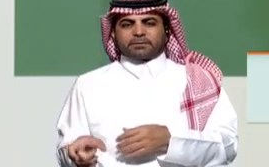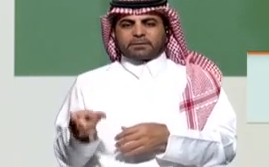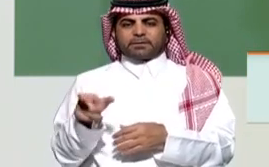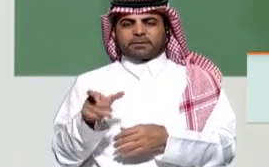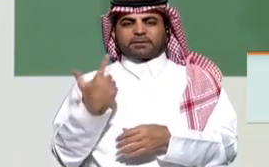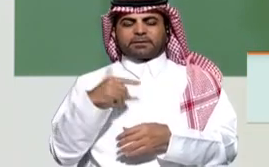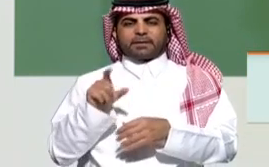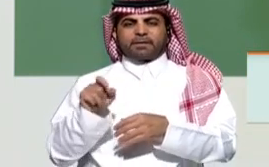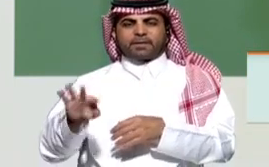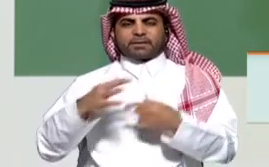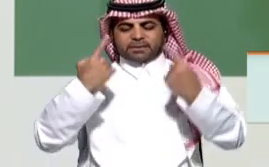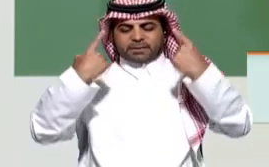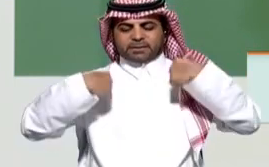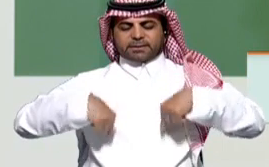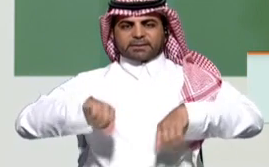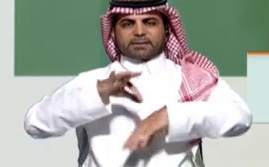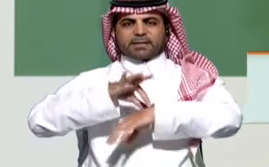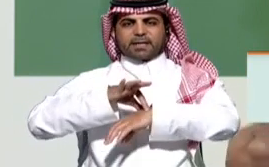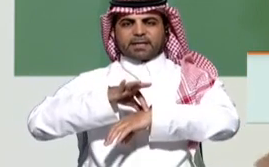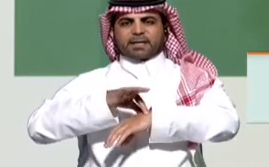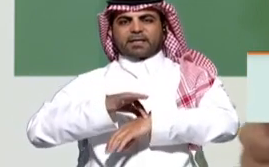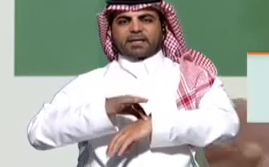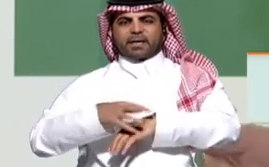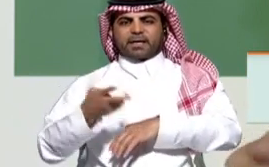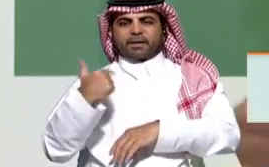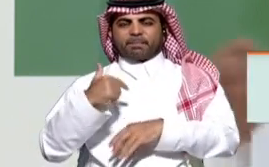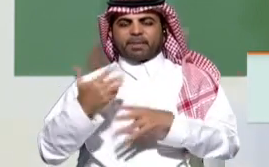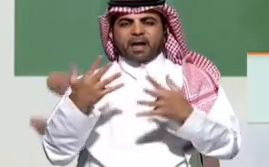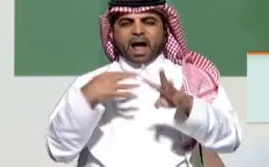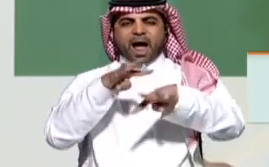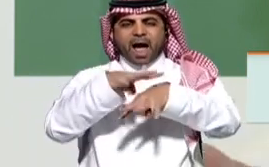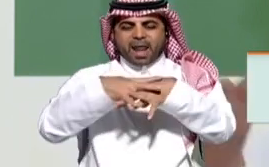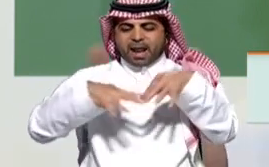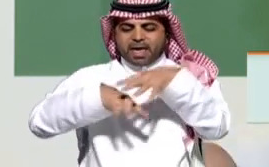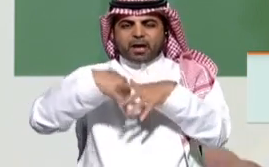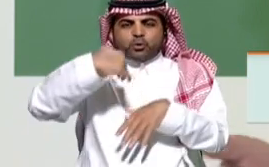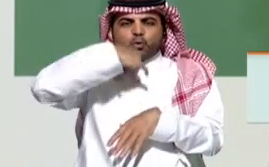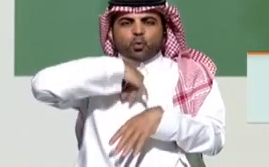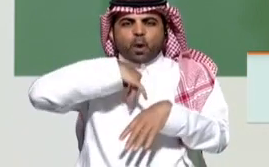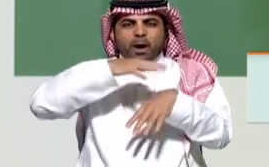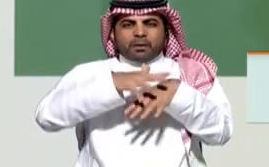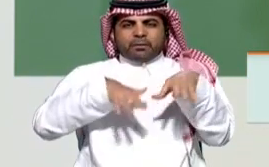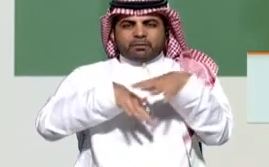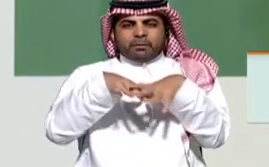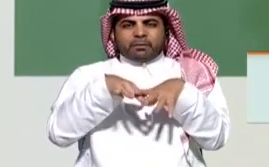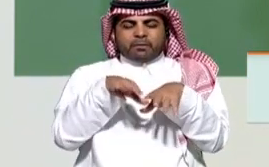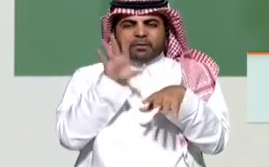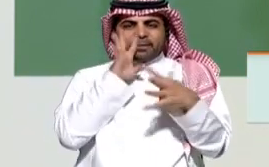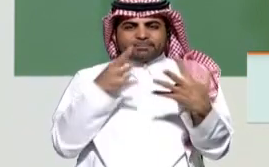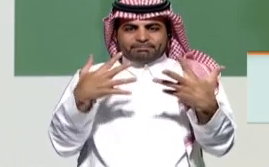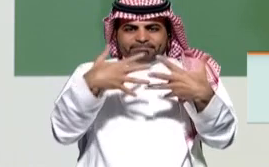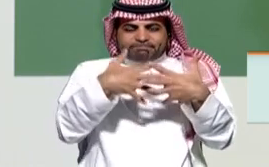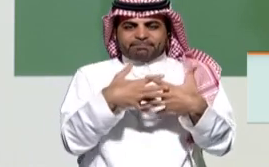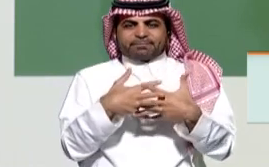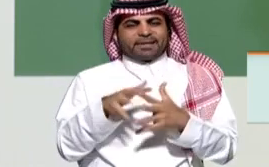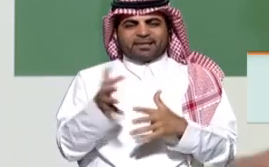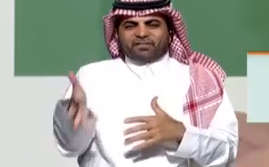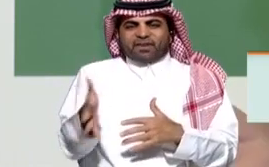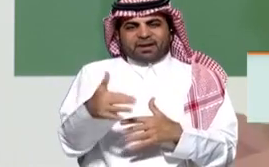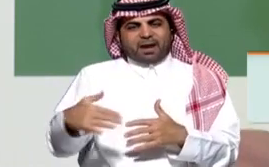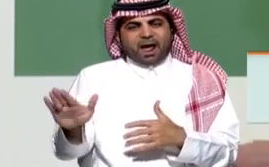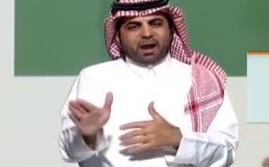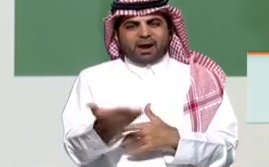بأمور يعني فسيولوجية في جسم الإنسان، وأمور لها علاقة بتفاعل الخلايا وأنماط تعاملها مع الفيروس، لكن هذا